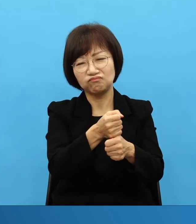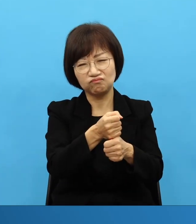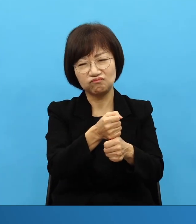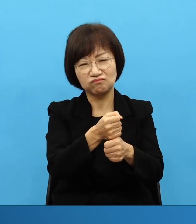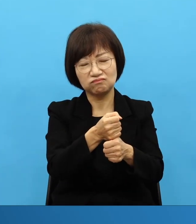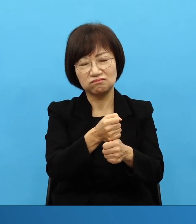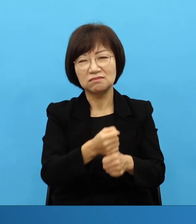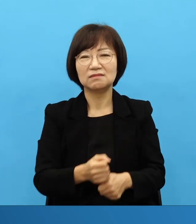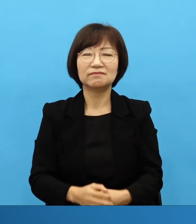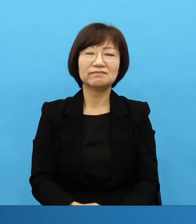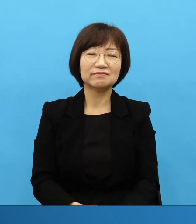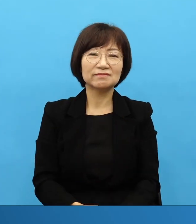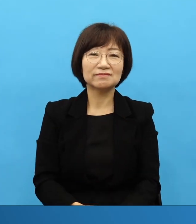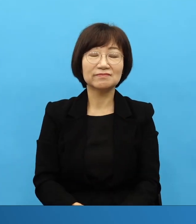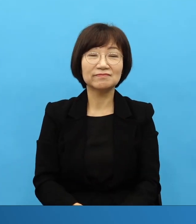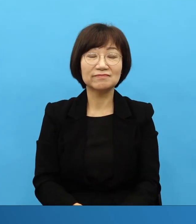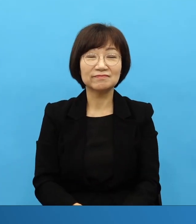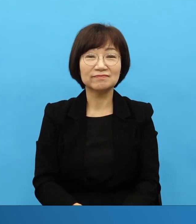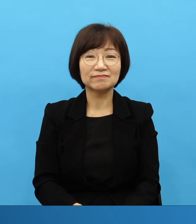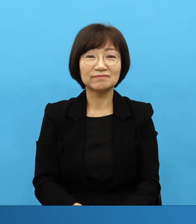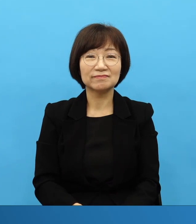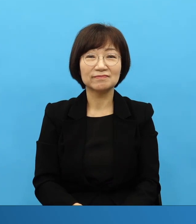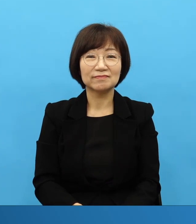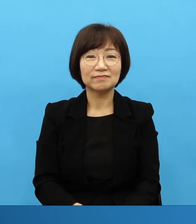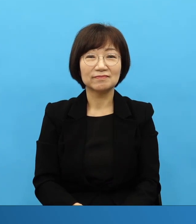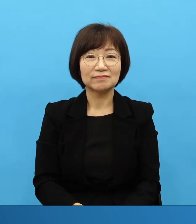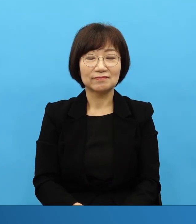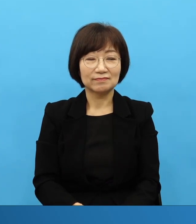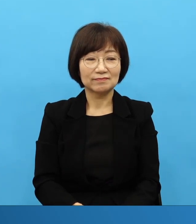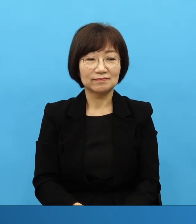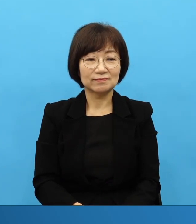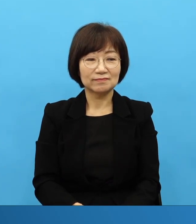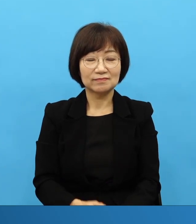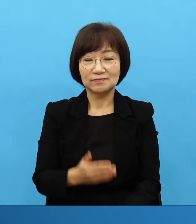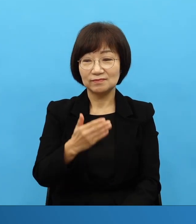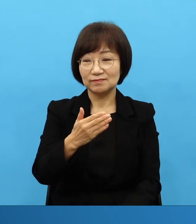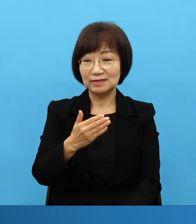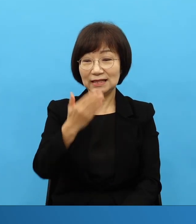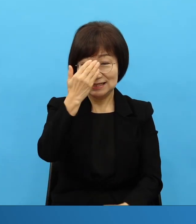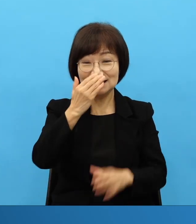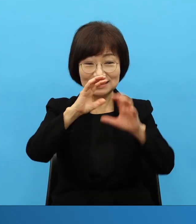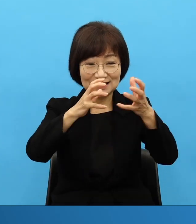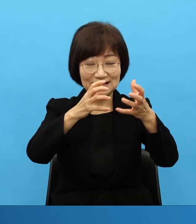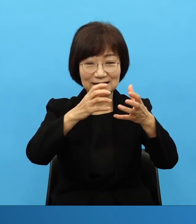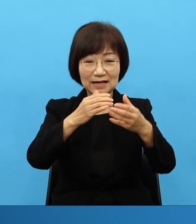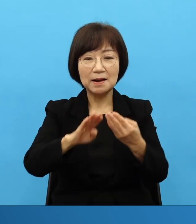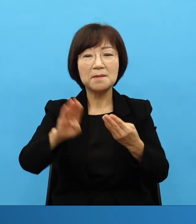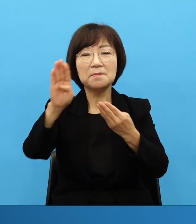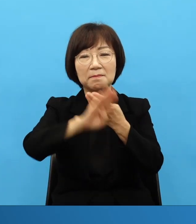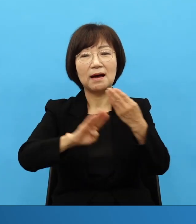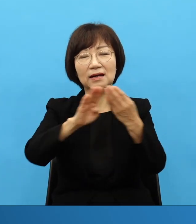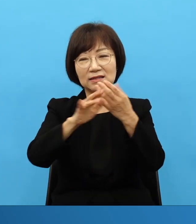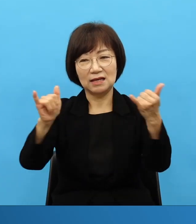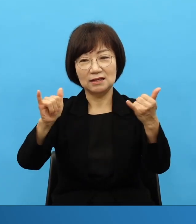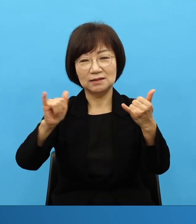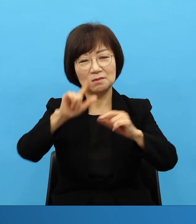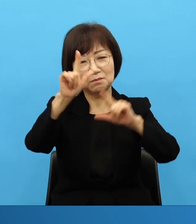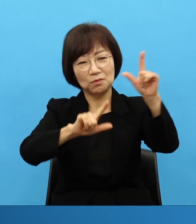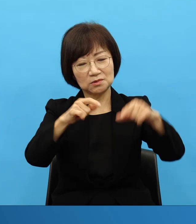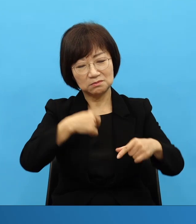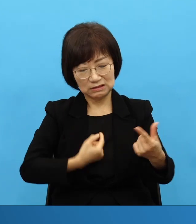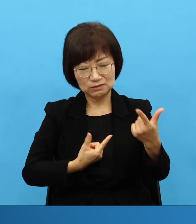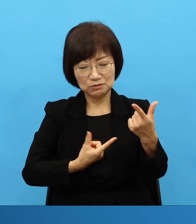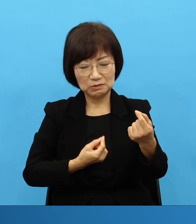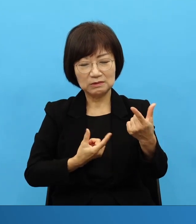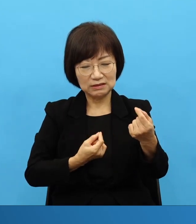believing the incorrect things until now. 정통교회 바리새인들처럼 Just 그렇게 like the 믿었어요. Orthodox Jews of these traditional 솔직히 churches. 저는 그걸 발견했어요. That's what I 나는 바리새인하고